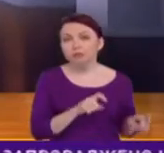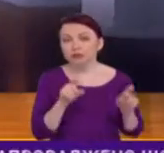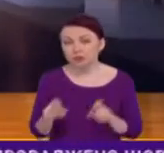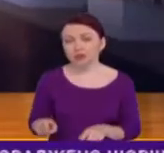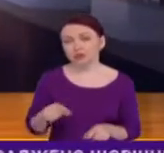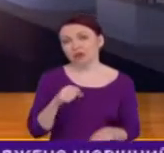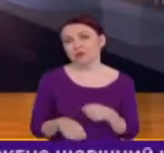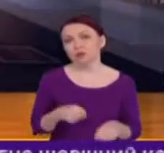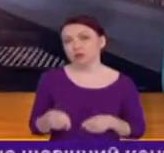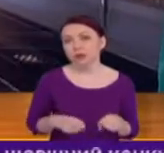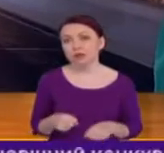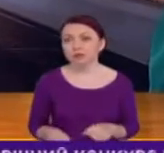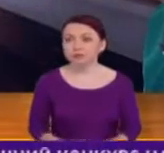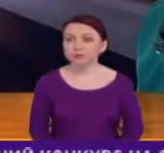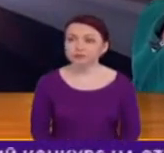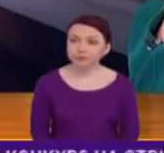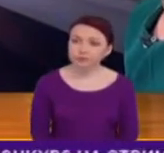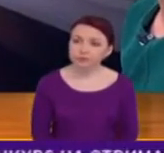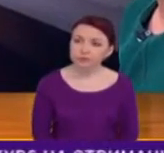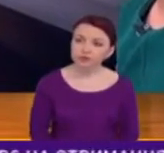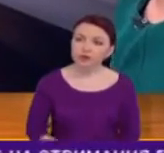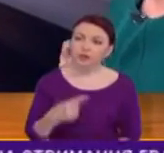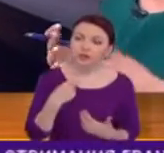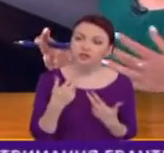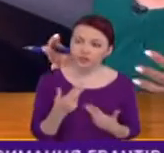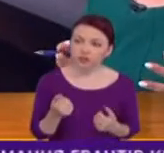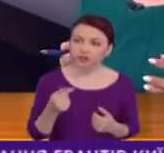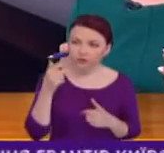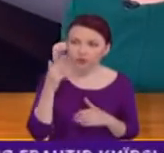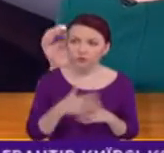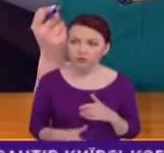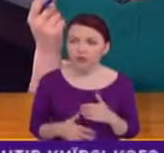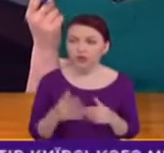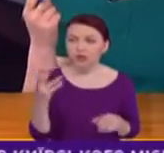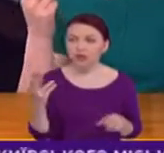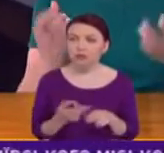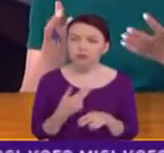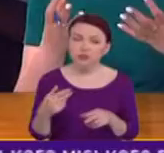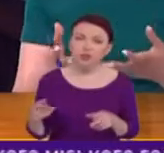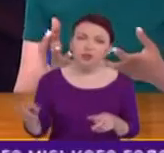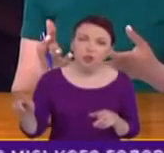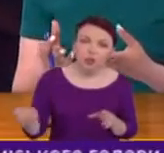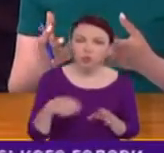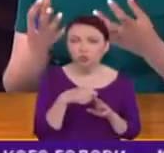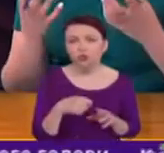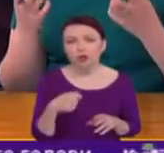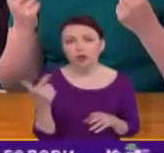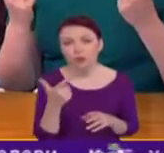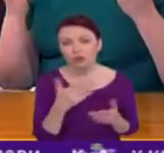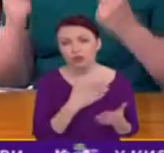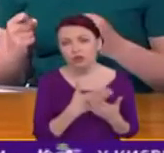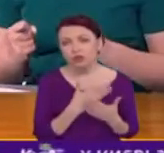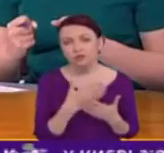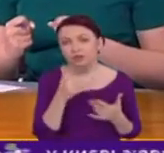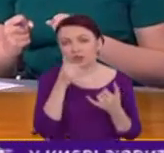на велосипеди. Так, ну і звичайно, ви ж розумієте, що жодним чином без долучення громадськості активної